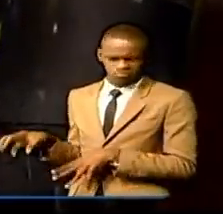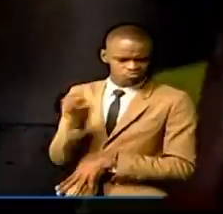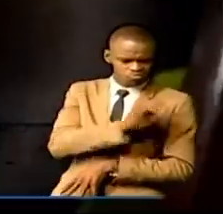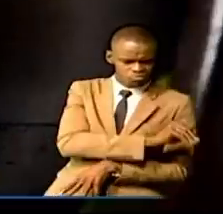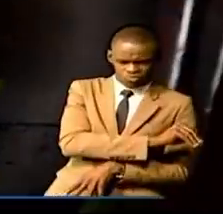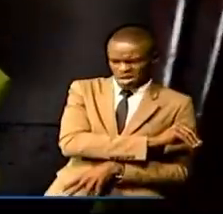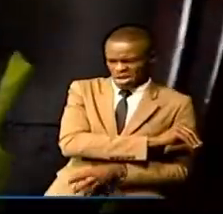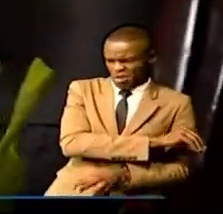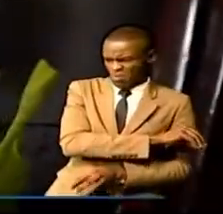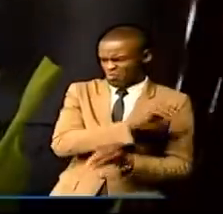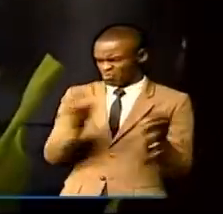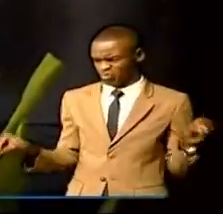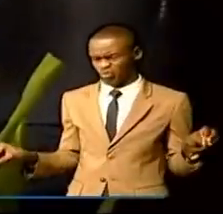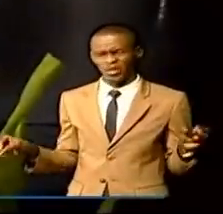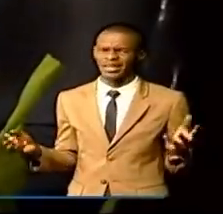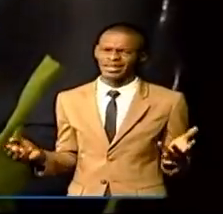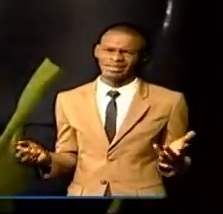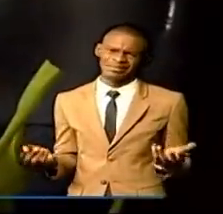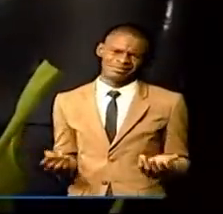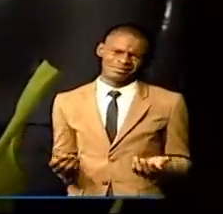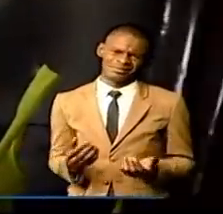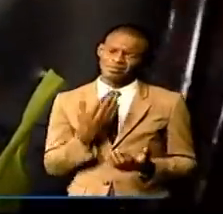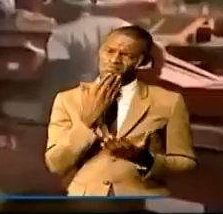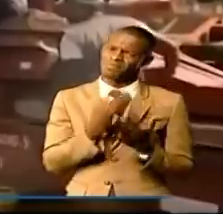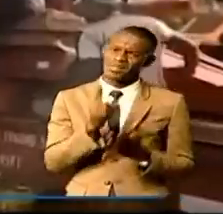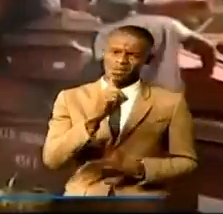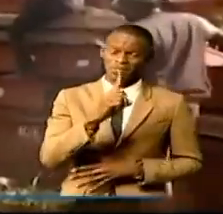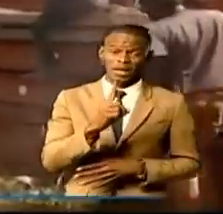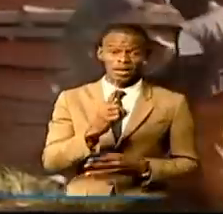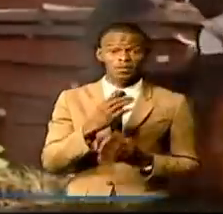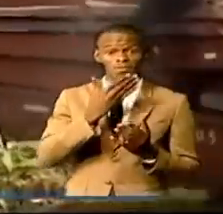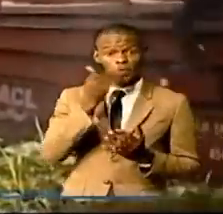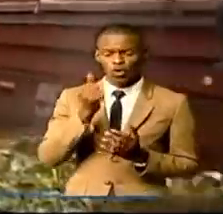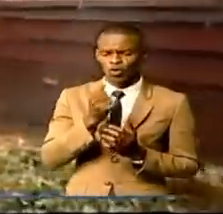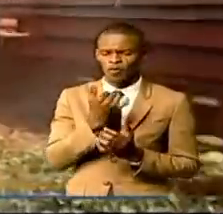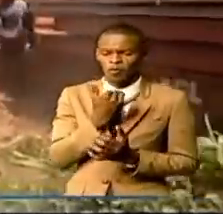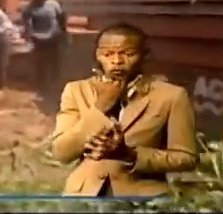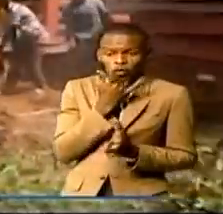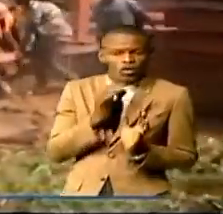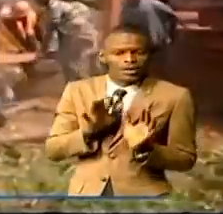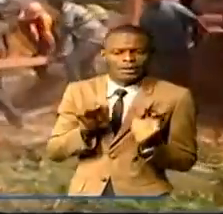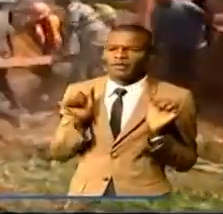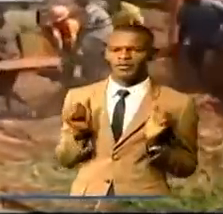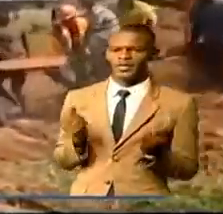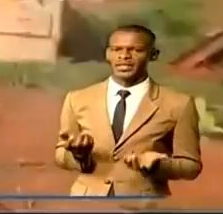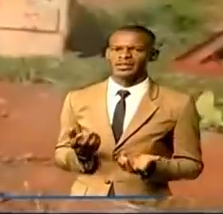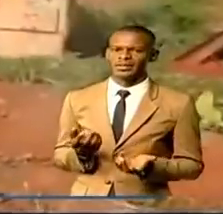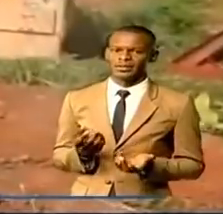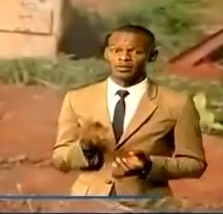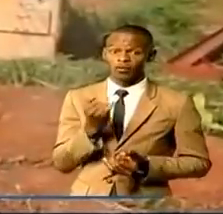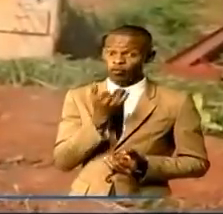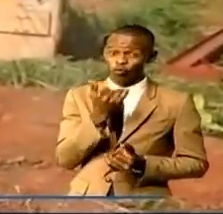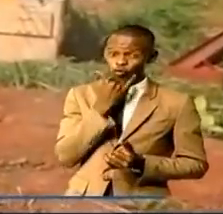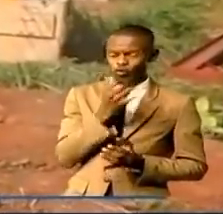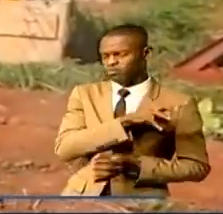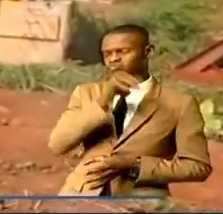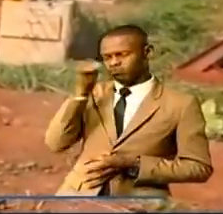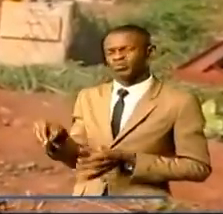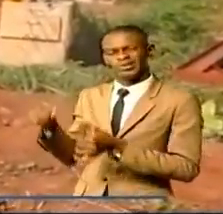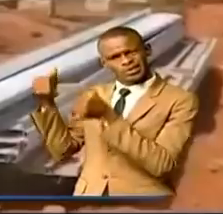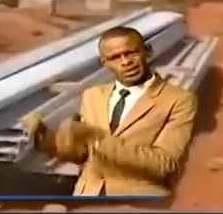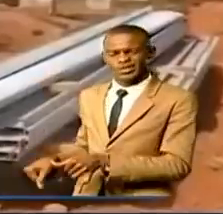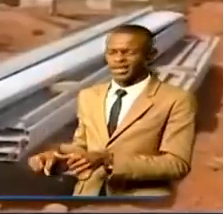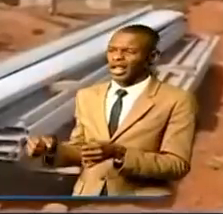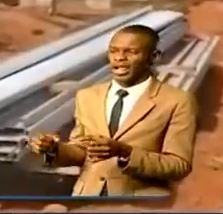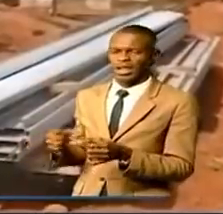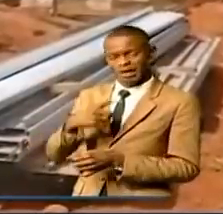Justice, l'exercice appartiendra désormais au passé. Le gouvernement du Haut-Tuilé étant de plein pied dans la construction de